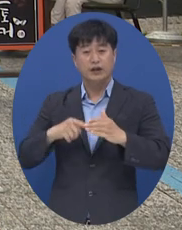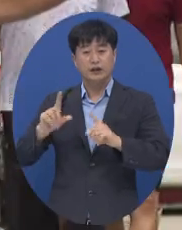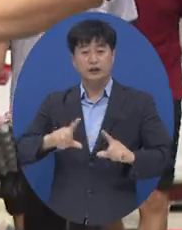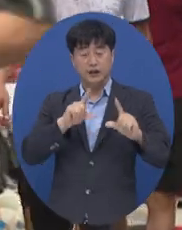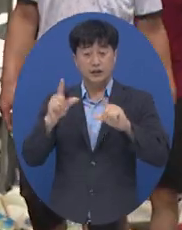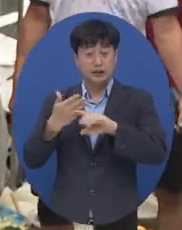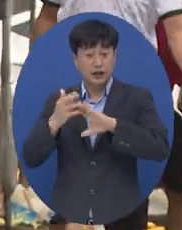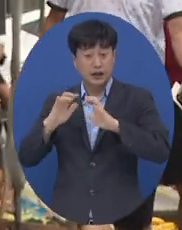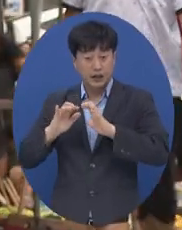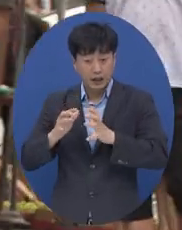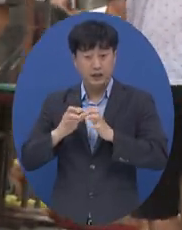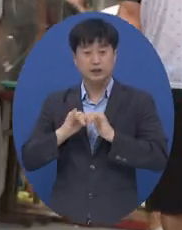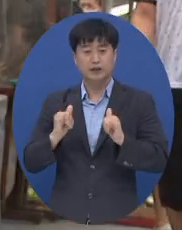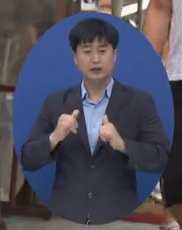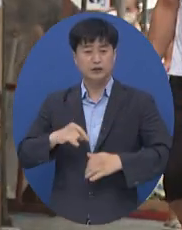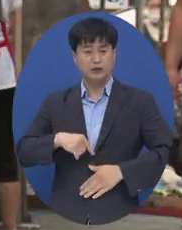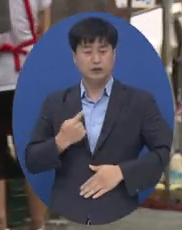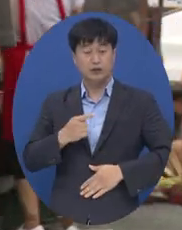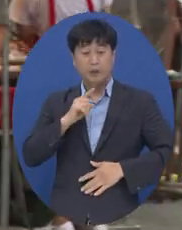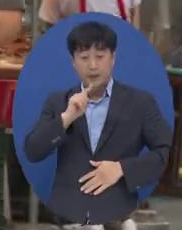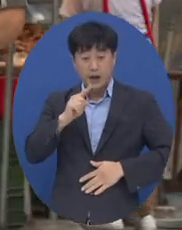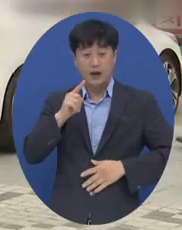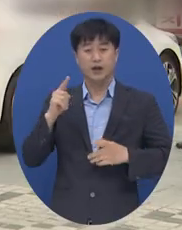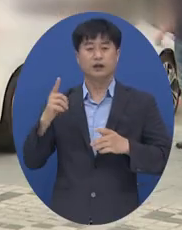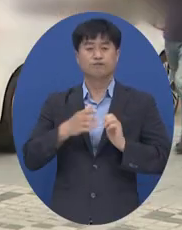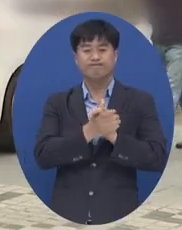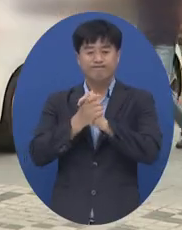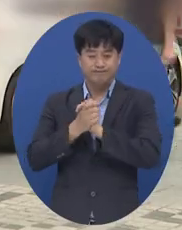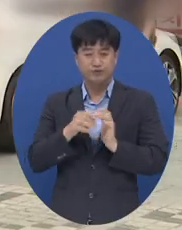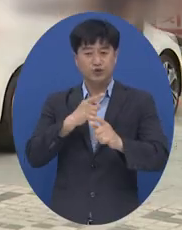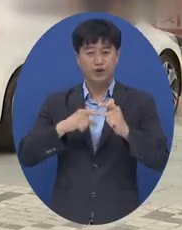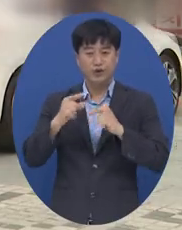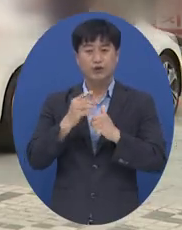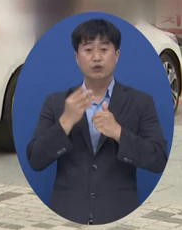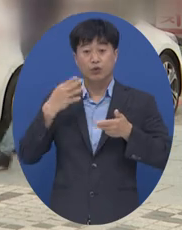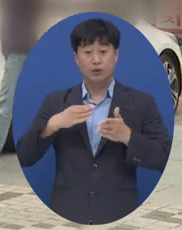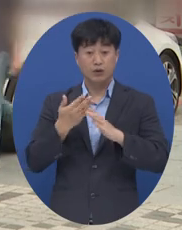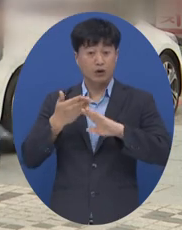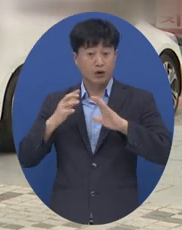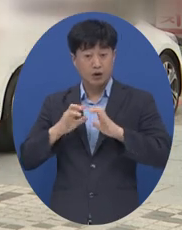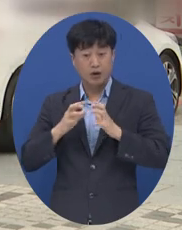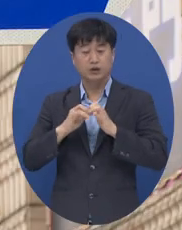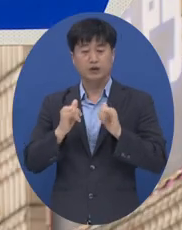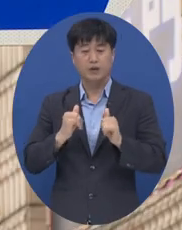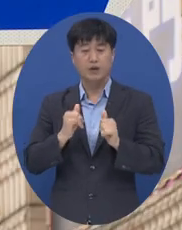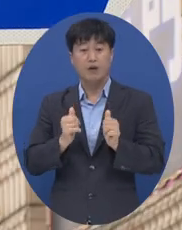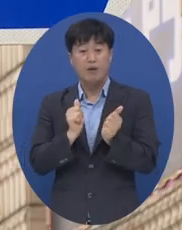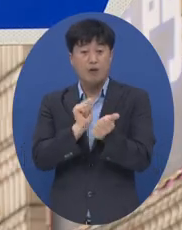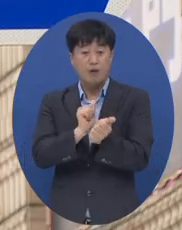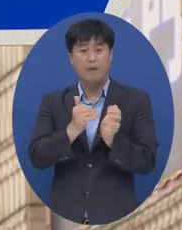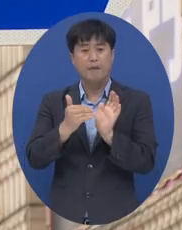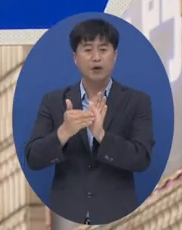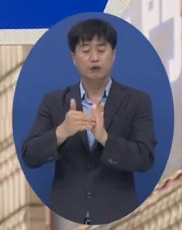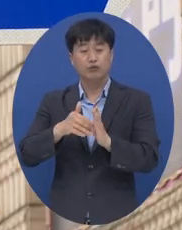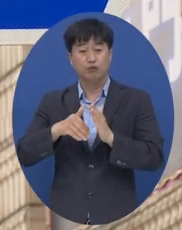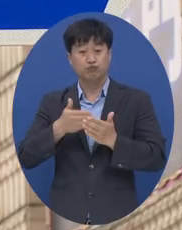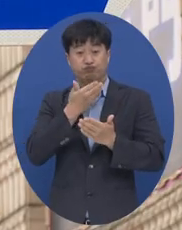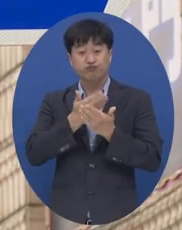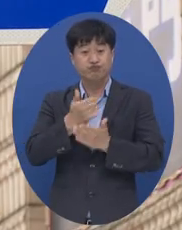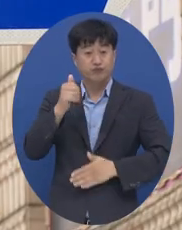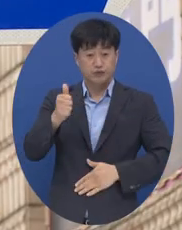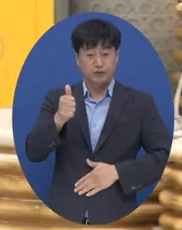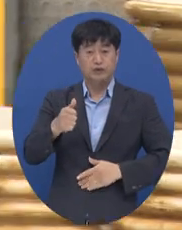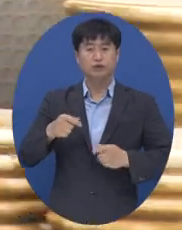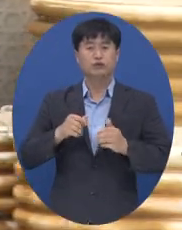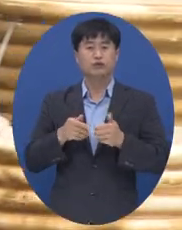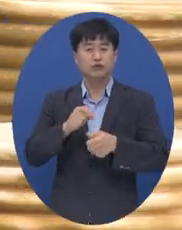주민들이 직접 나와 자국어로 친근함을 더했습니다. 경기도는 외국인도 방역 주체라는 생각에 적극